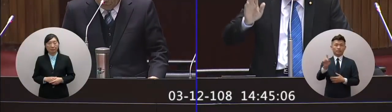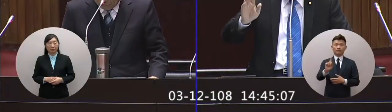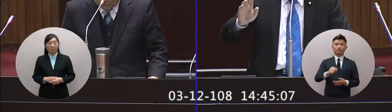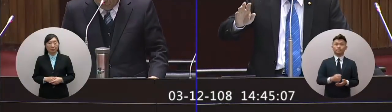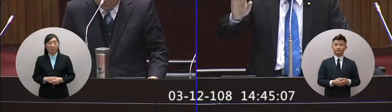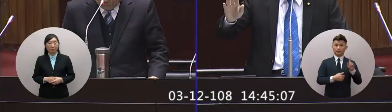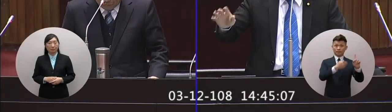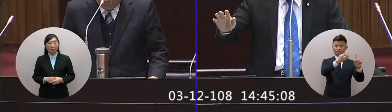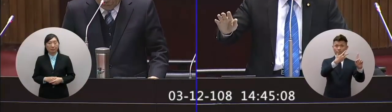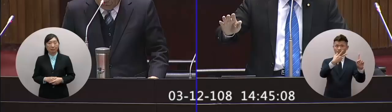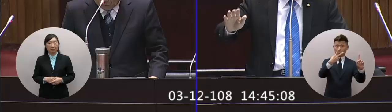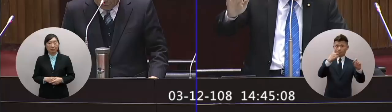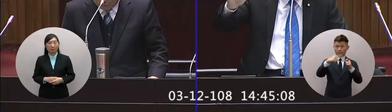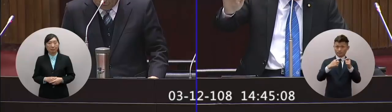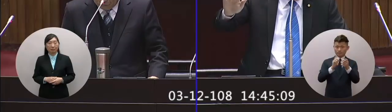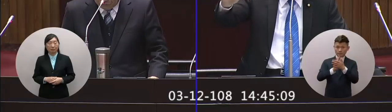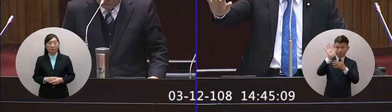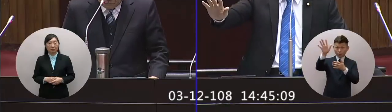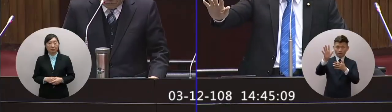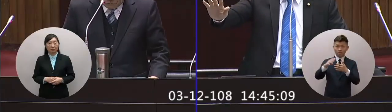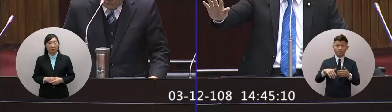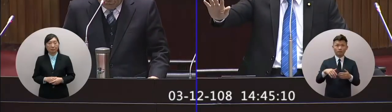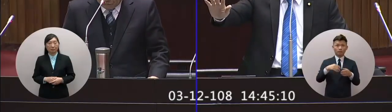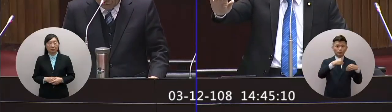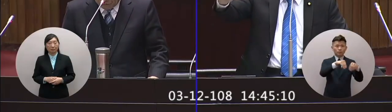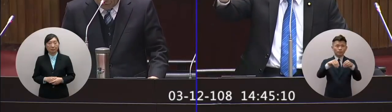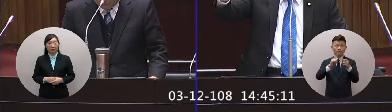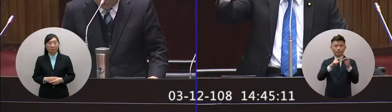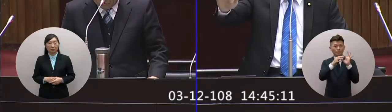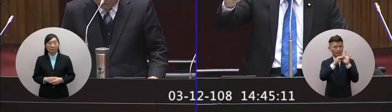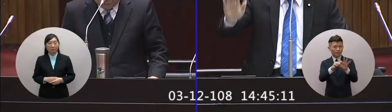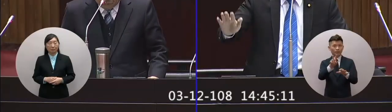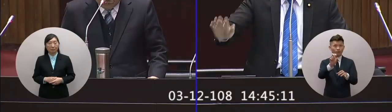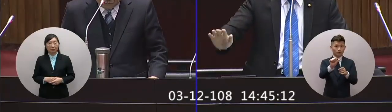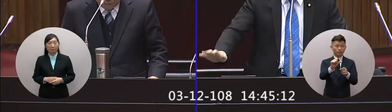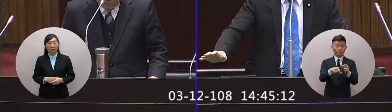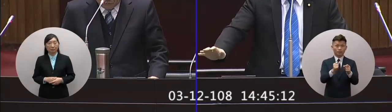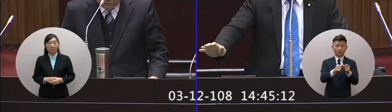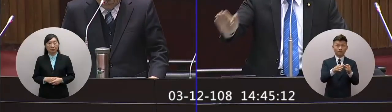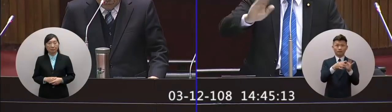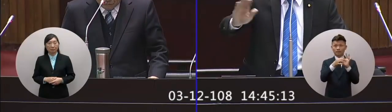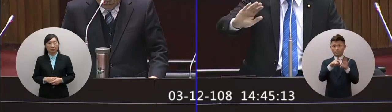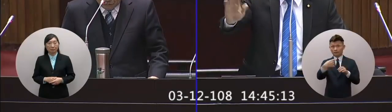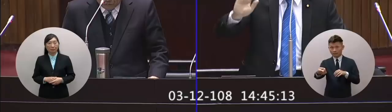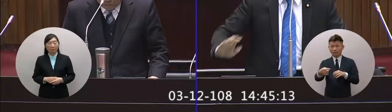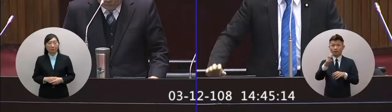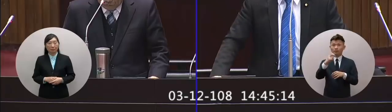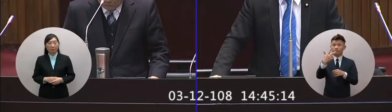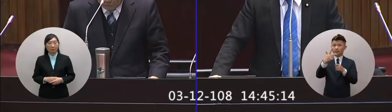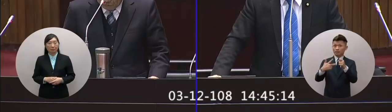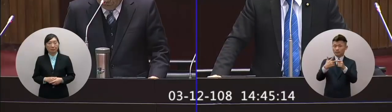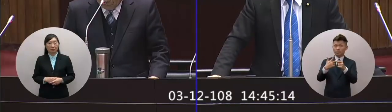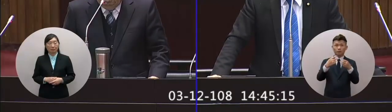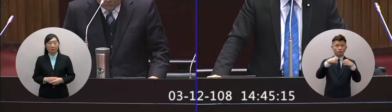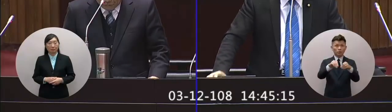从1982年以后，就是他送了25年之后，后面连续27年从来没有送给